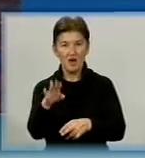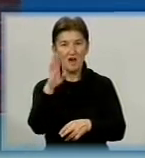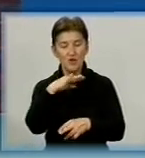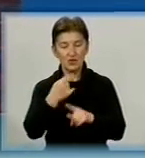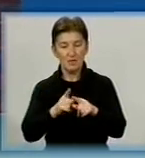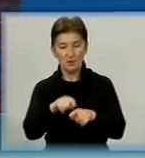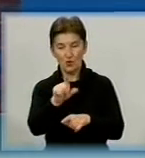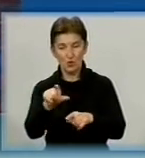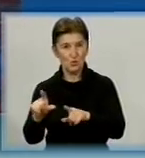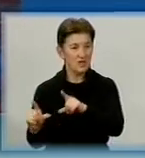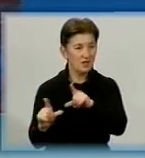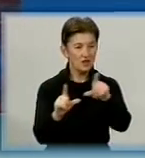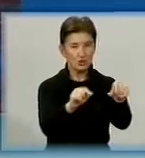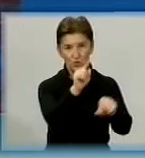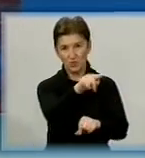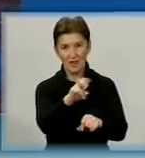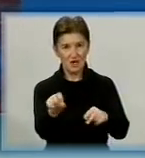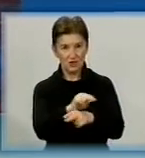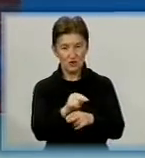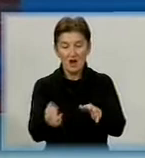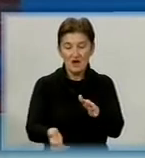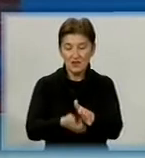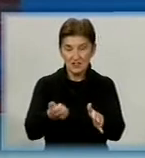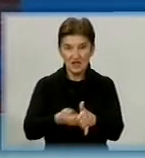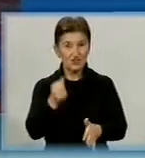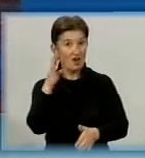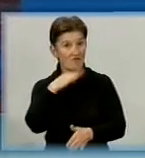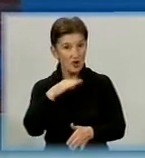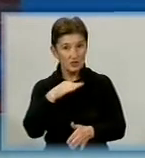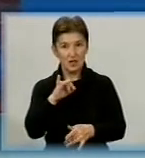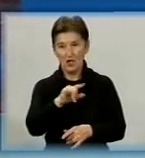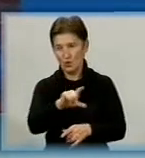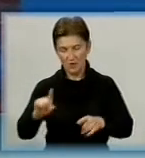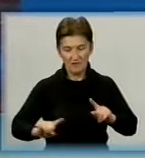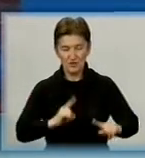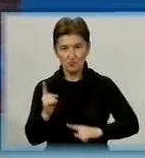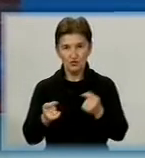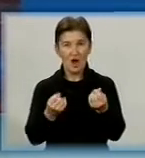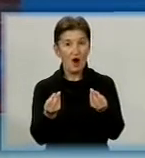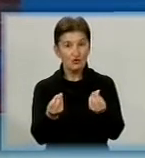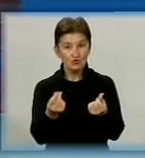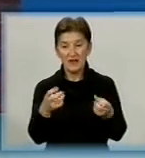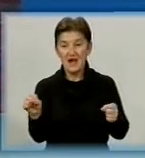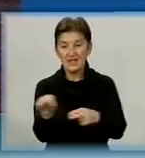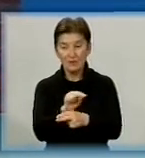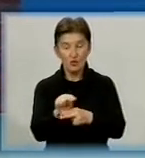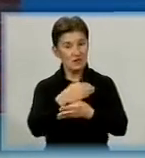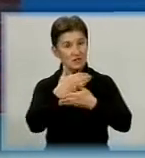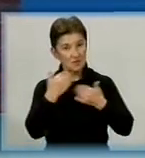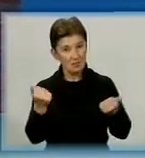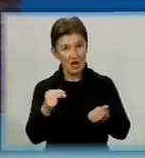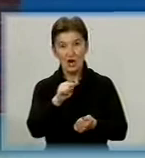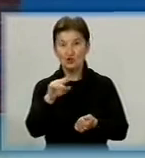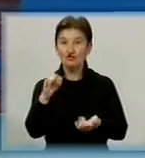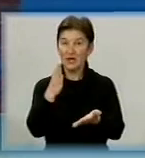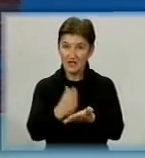Знам'янку з усієї України. Нестача води вже обурює пацієнтів, грошей на ремонт в лікарні немає. Чи є у здравниці шанс вижити?